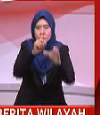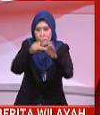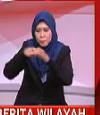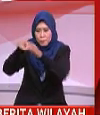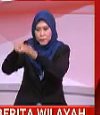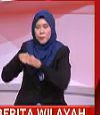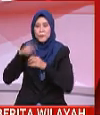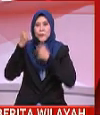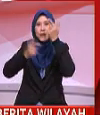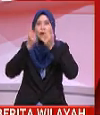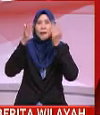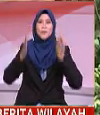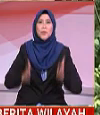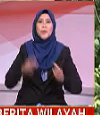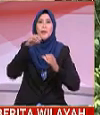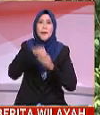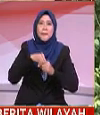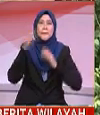kedatangan pelancong domestik.